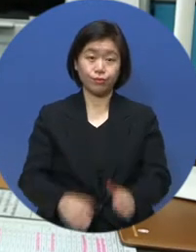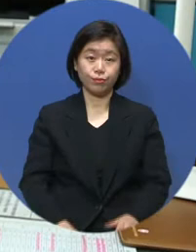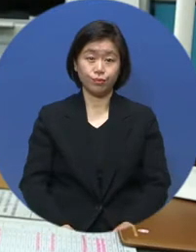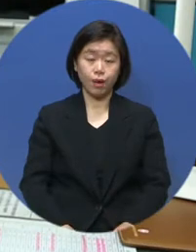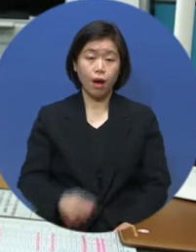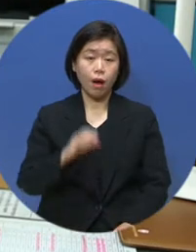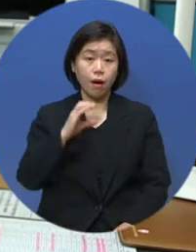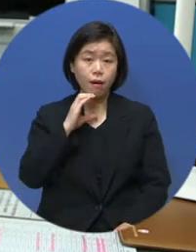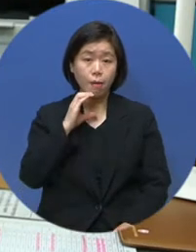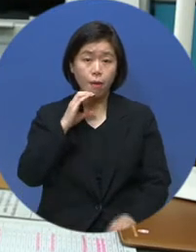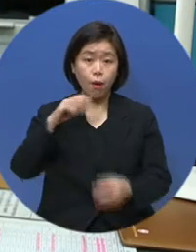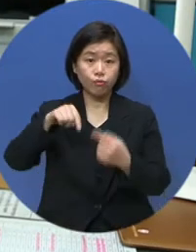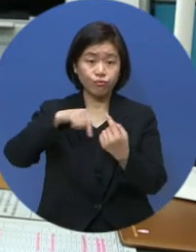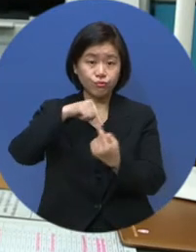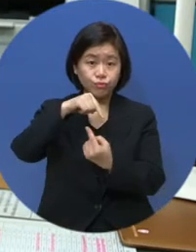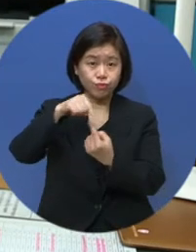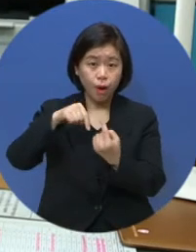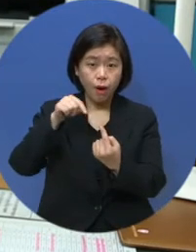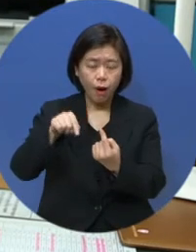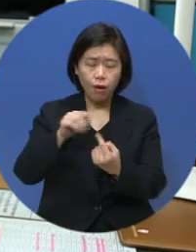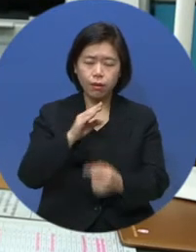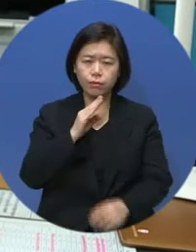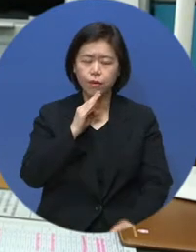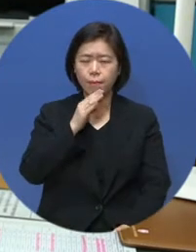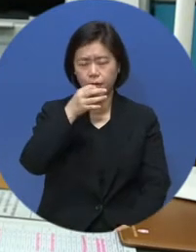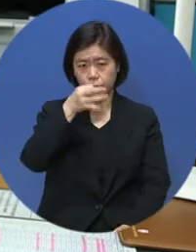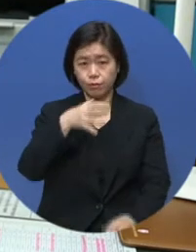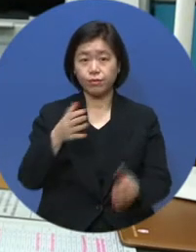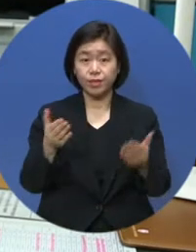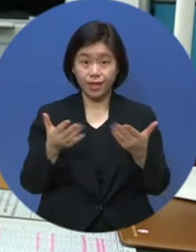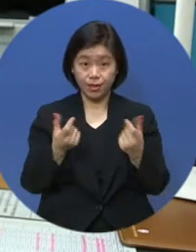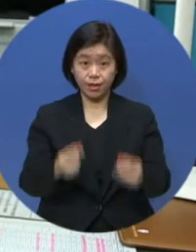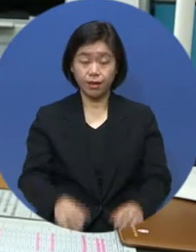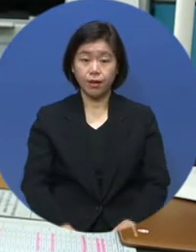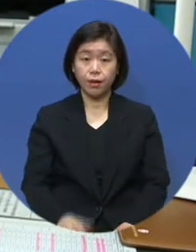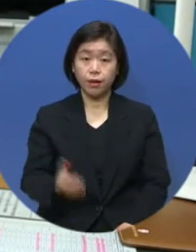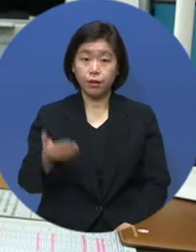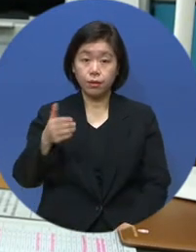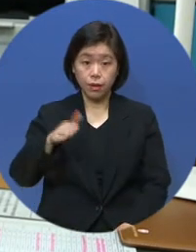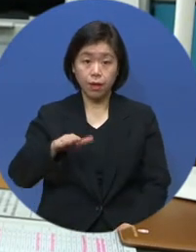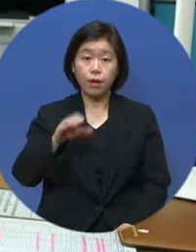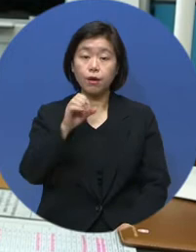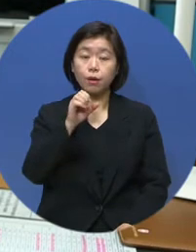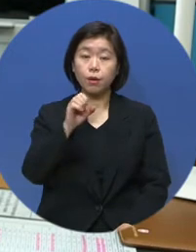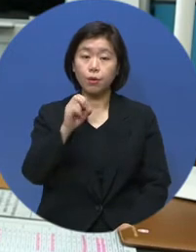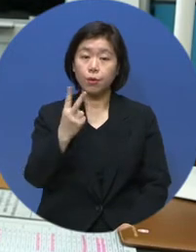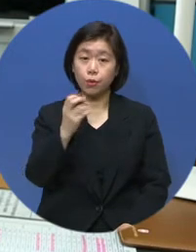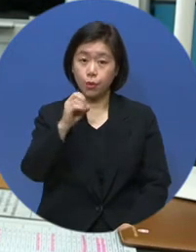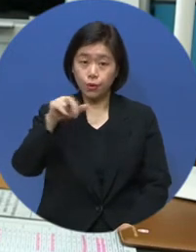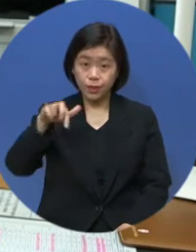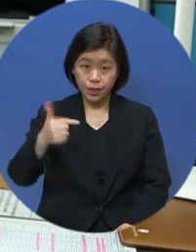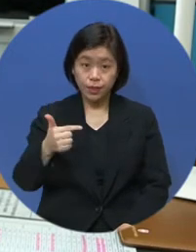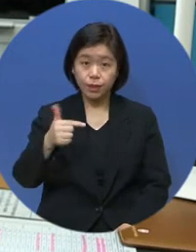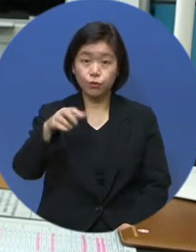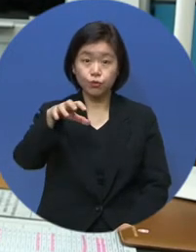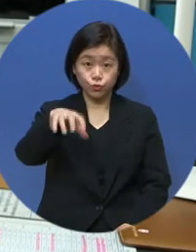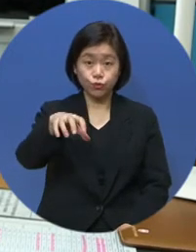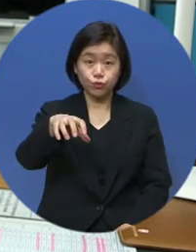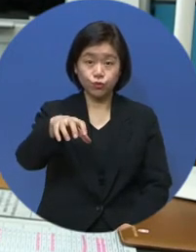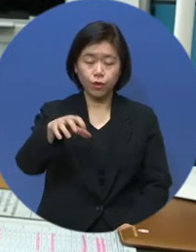사실 굉장히 어려운 부분입니다. 그런데 지역의 음식점에서